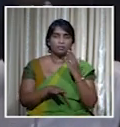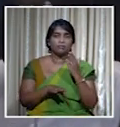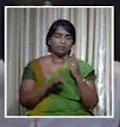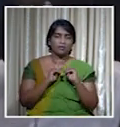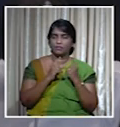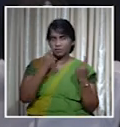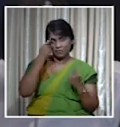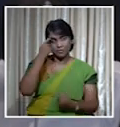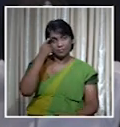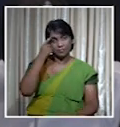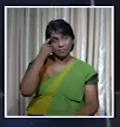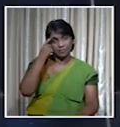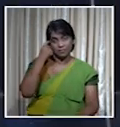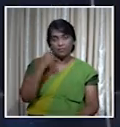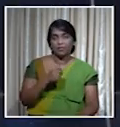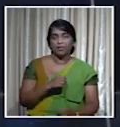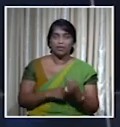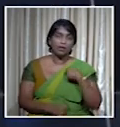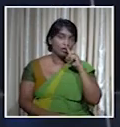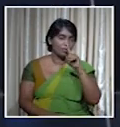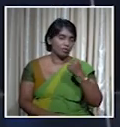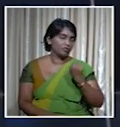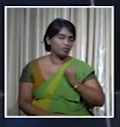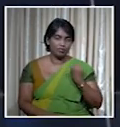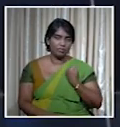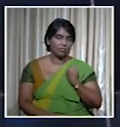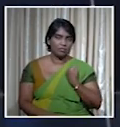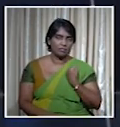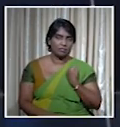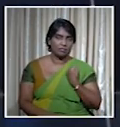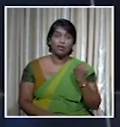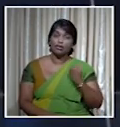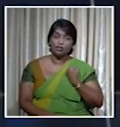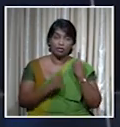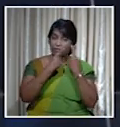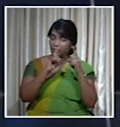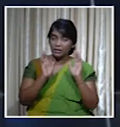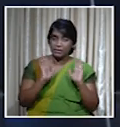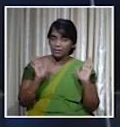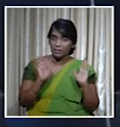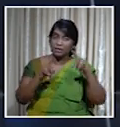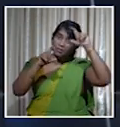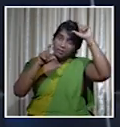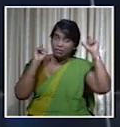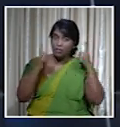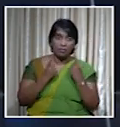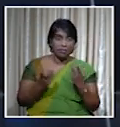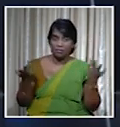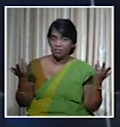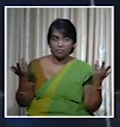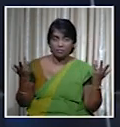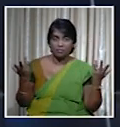ඒක වෙන කතාවක්. මම කිව්වේ වෛද්‍යවරු විතරයි ගරු සෞඛ්‍ය අමාත්‍යතුමනි. වෛද්‍යවරු විතරක් නෙමෙයිනේ. නර්සස්ලගේ හිඟයක් නැද්ද? අඩුවක්